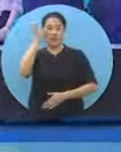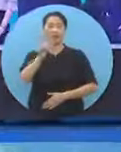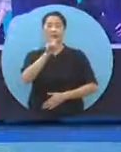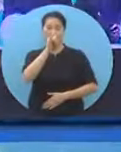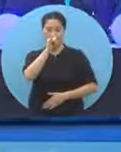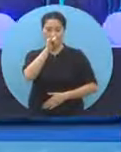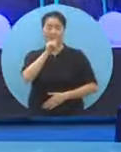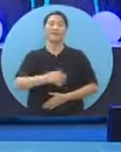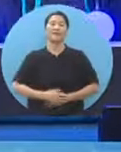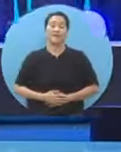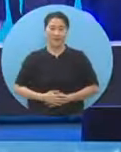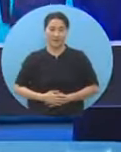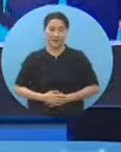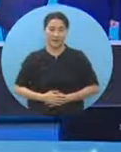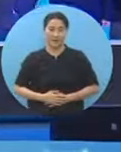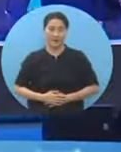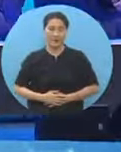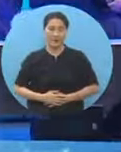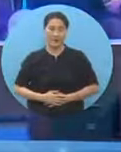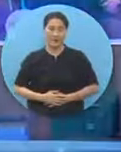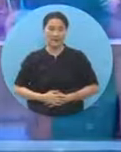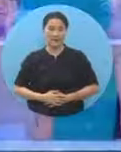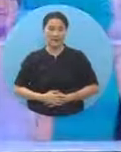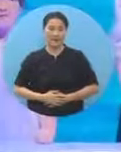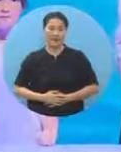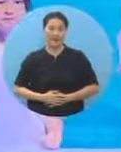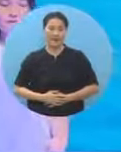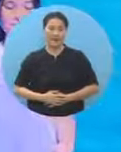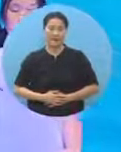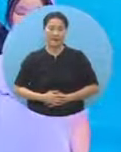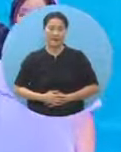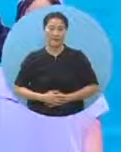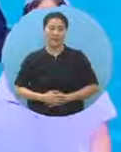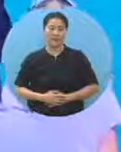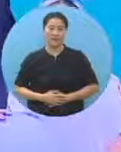될 것으로 기대하고 있습니다. 생명의 땅 으뜸 전남 도정뉴스 김동진입니다.